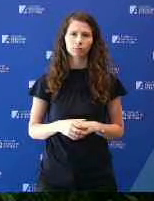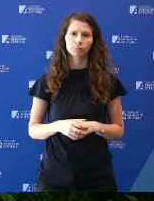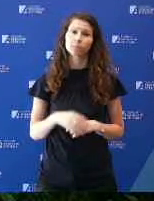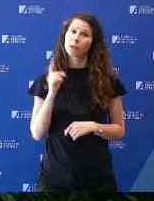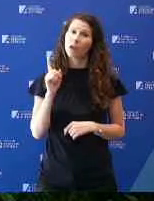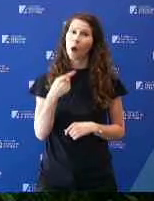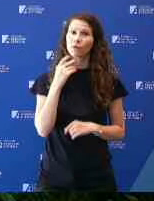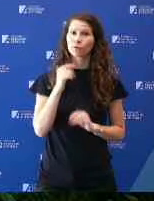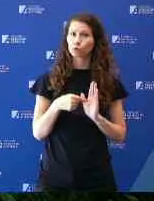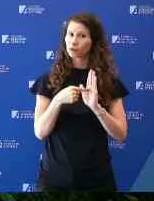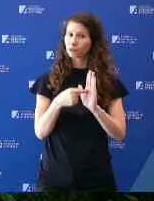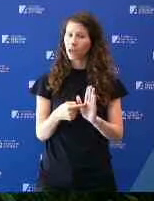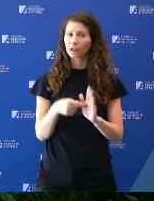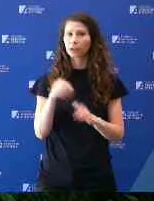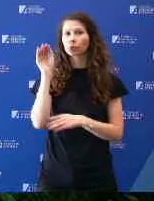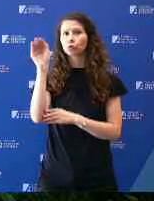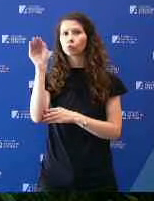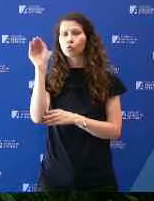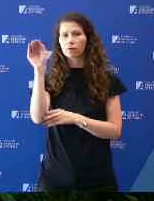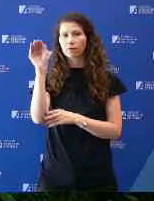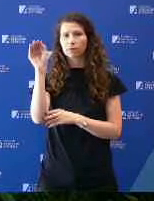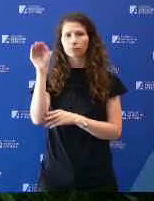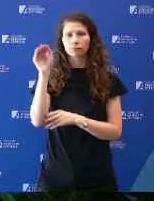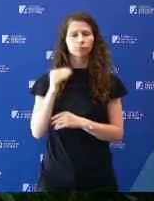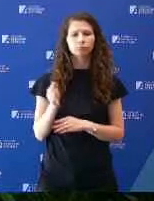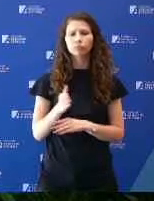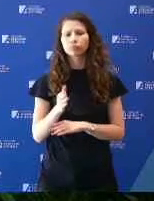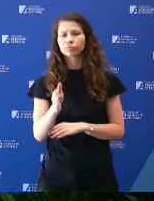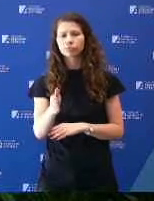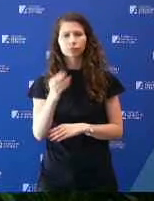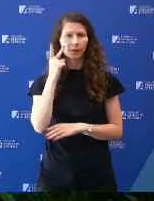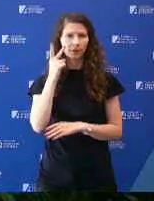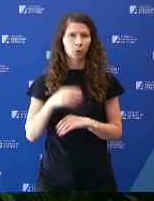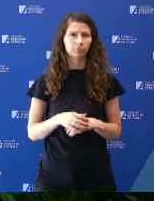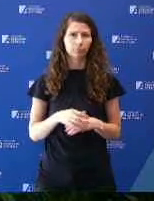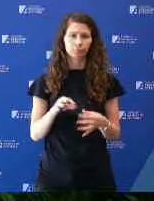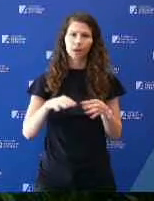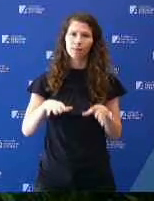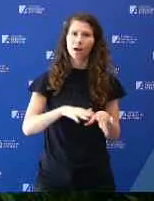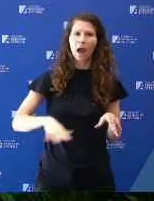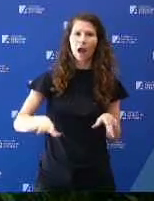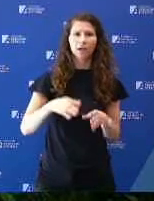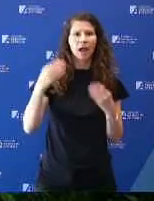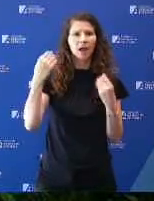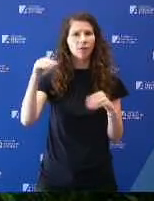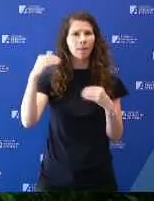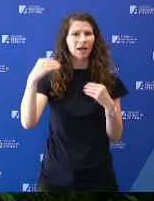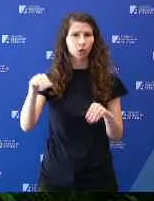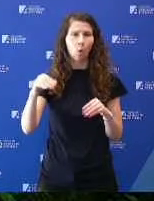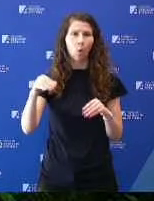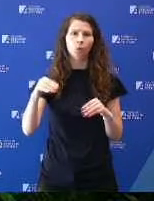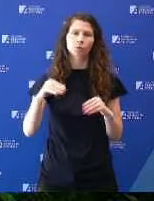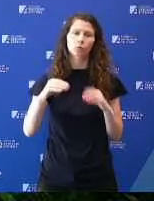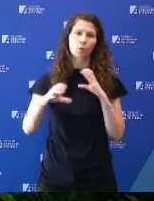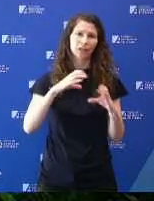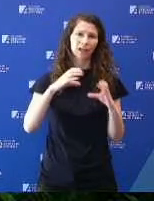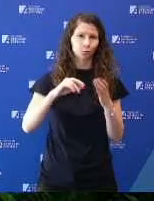wohin künftig die Reise gehen wird im Bereich Informations- und